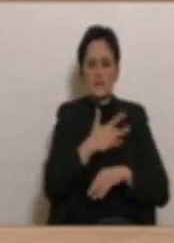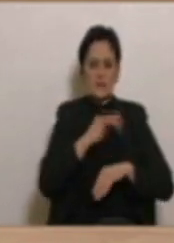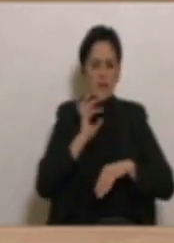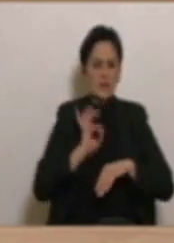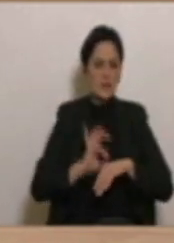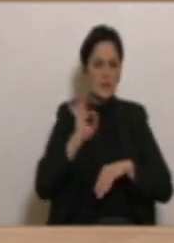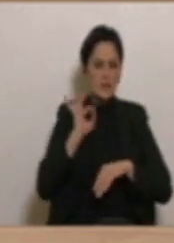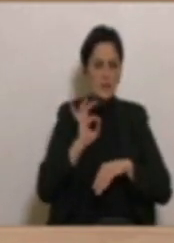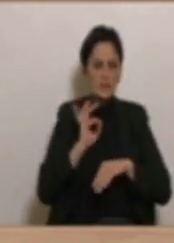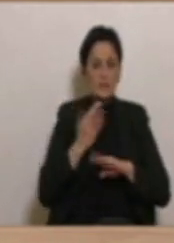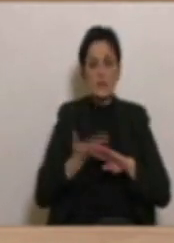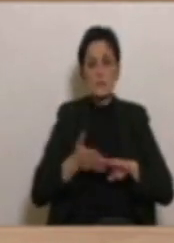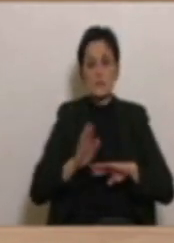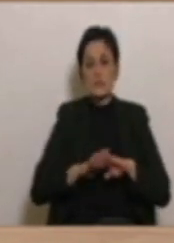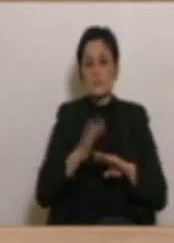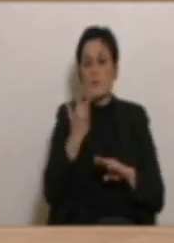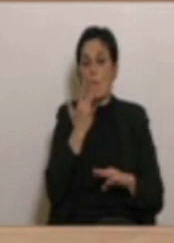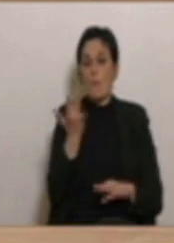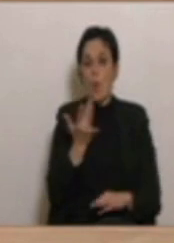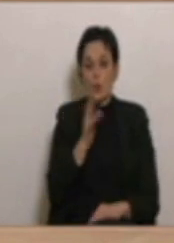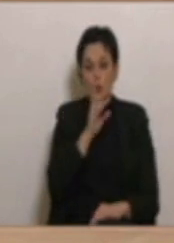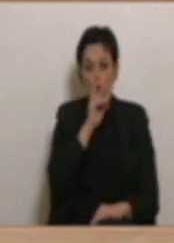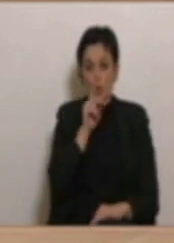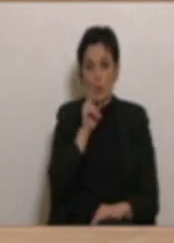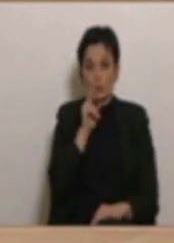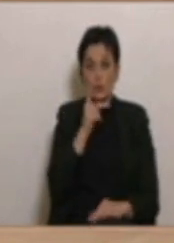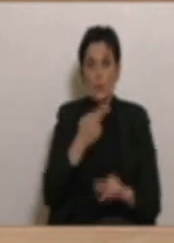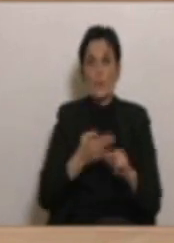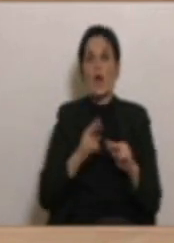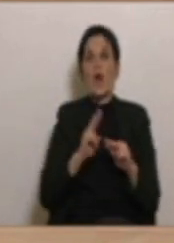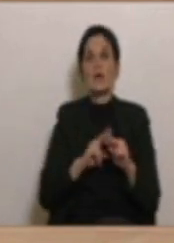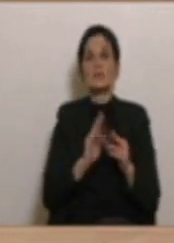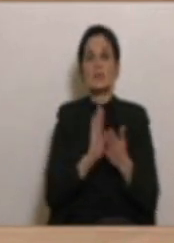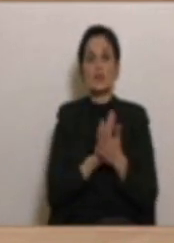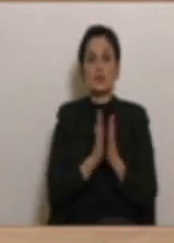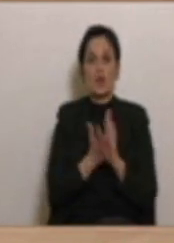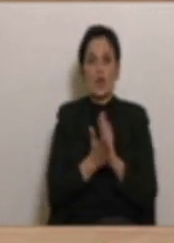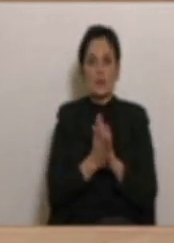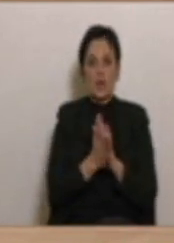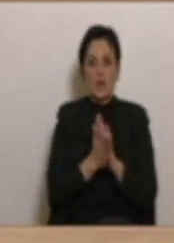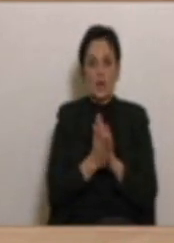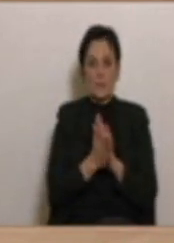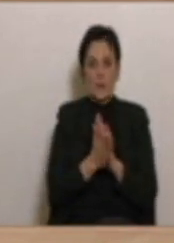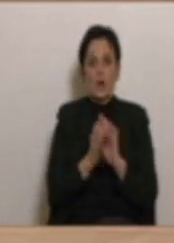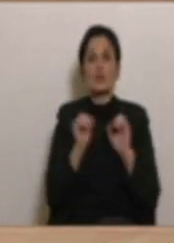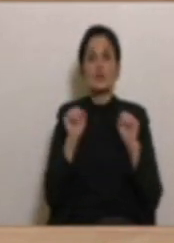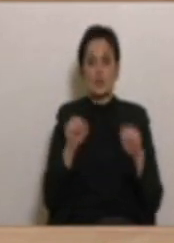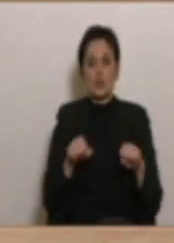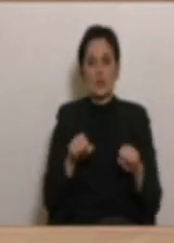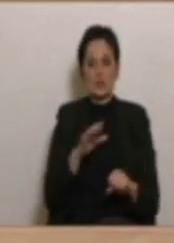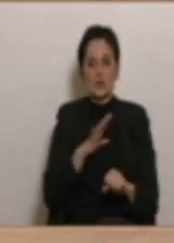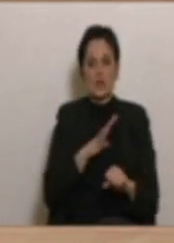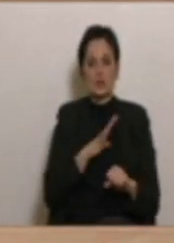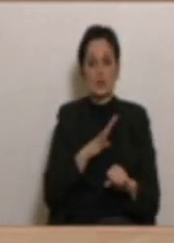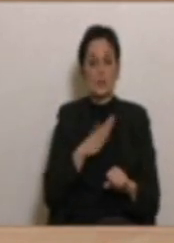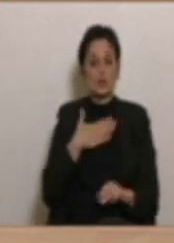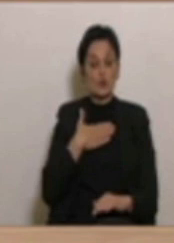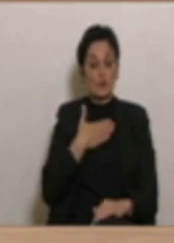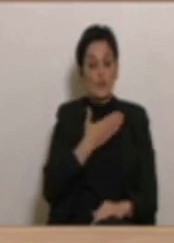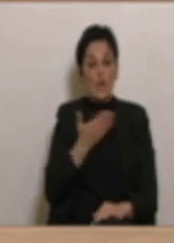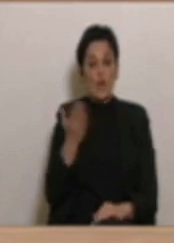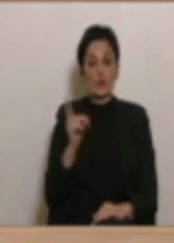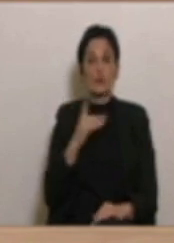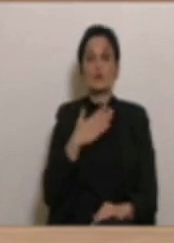სავსე მძიმე პოლიტიკური შეცდომებით. და ეს შეთანხმება შესაძლებლობა იყო მათ შორის ჩვენთვის, რომ